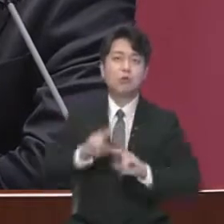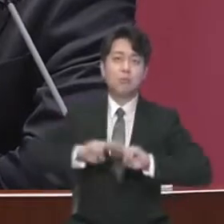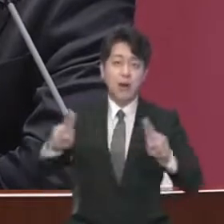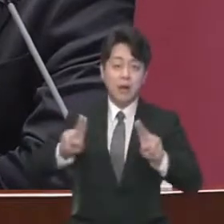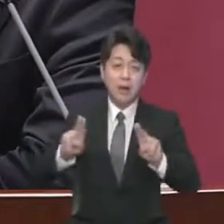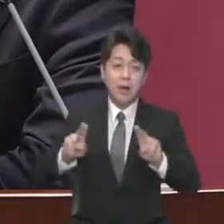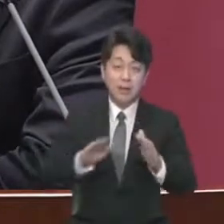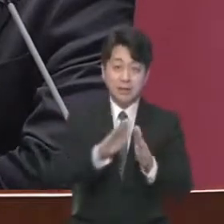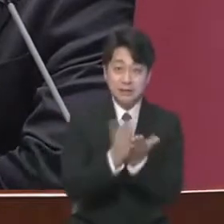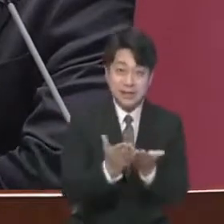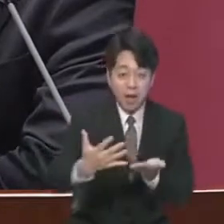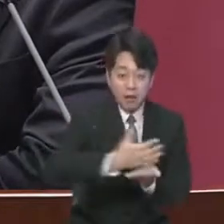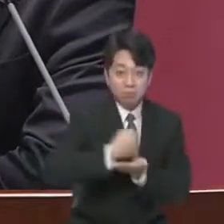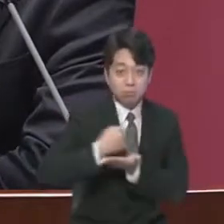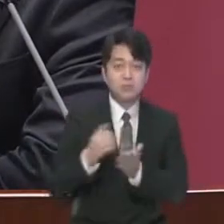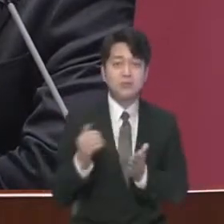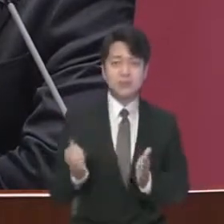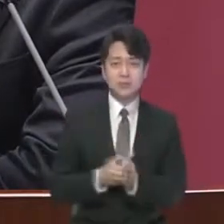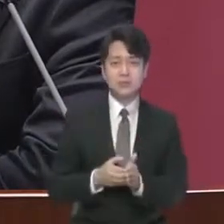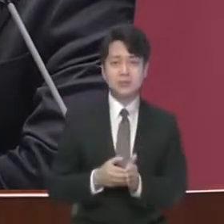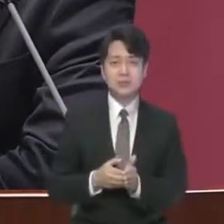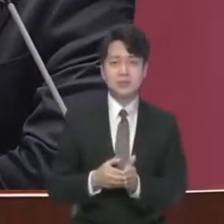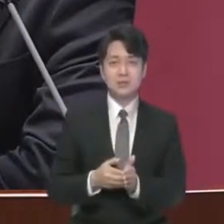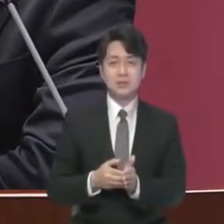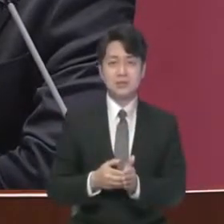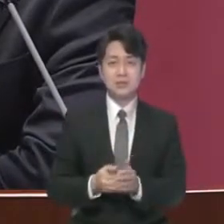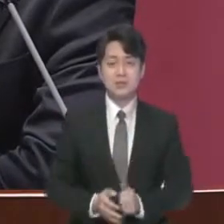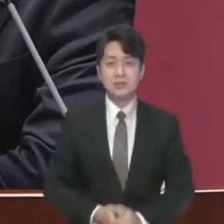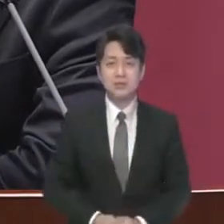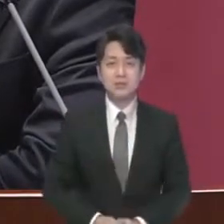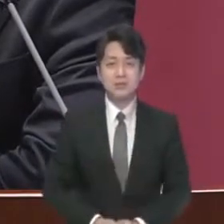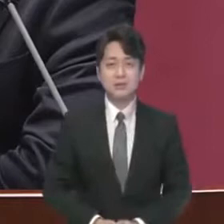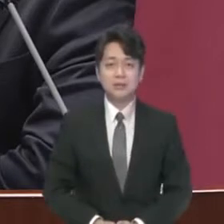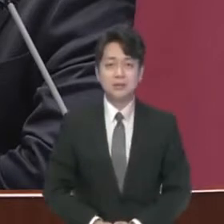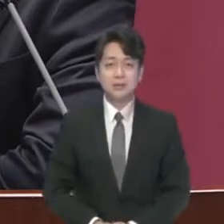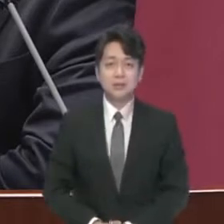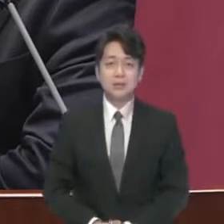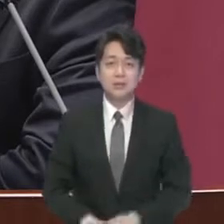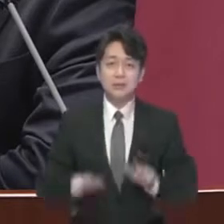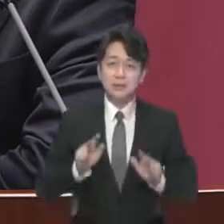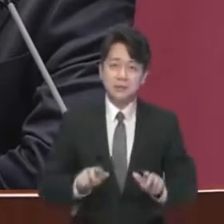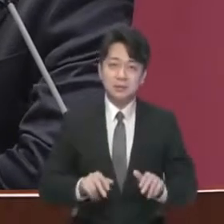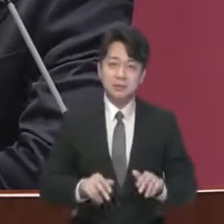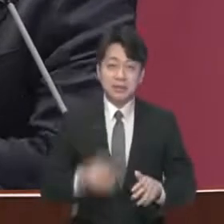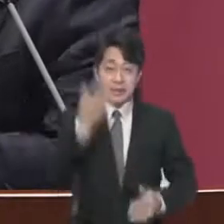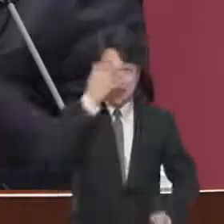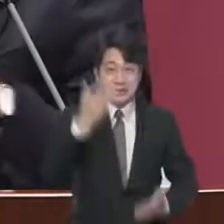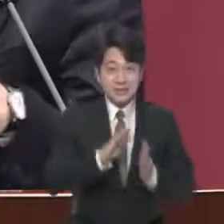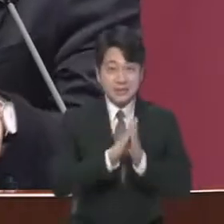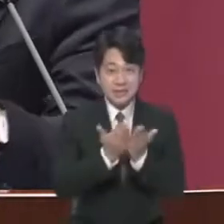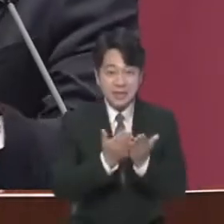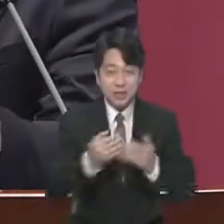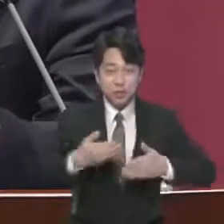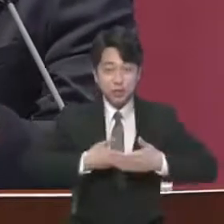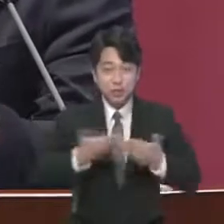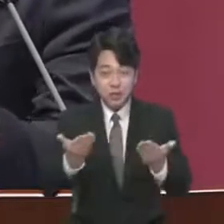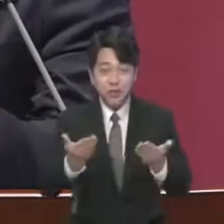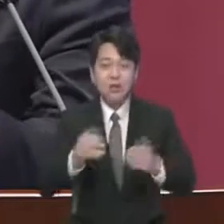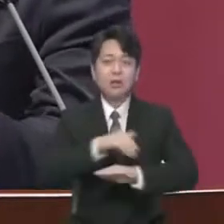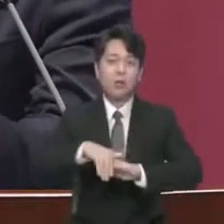됐고 그 이후에 기증할 것도 다 중단됐다고 알고 있습니다.